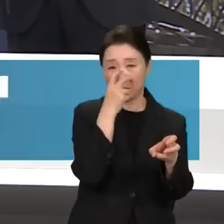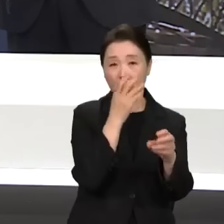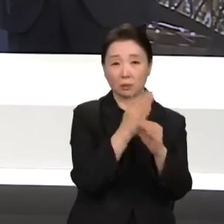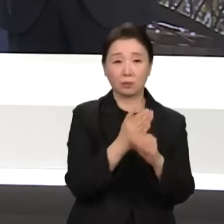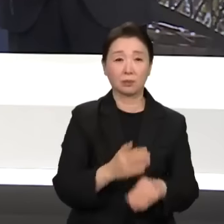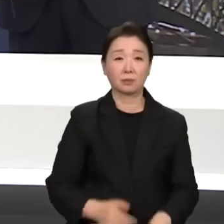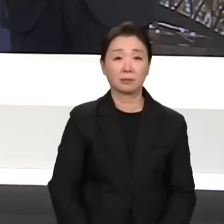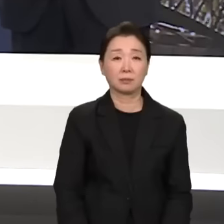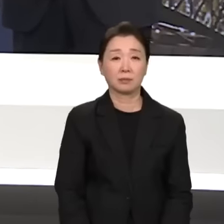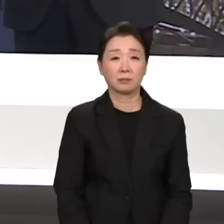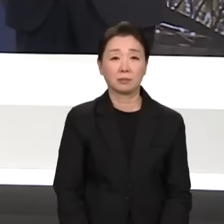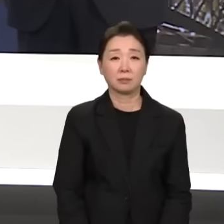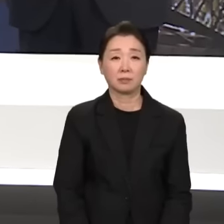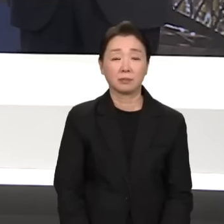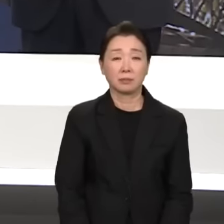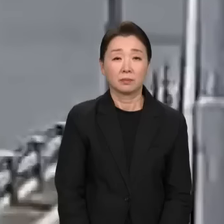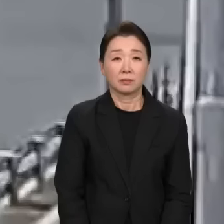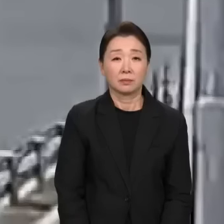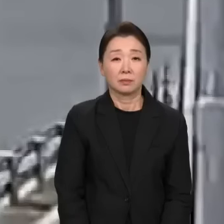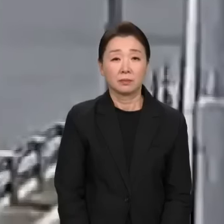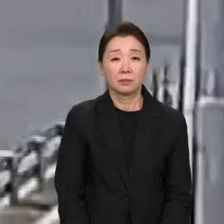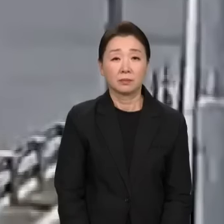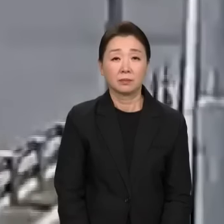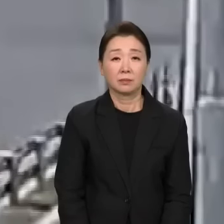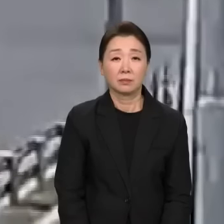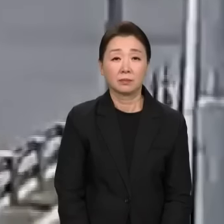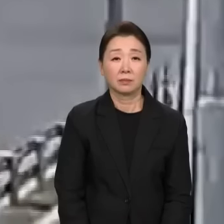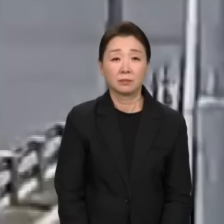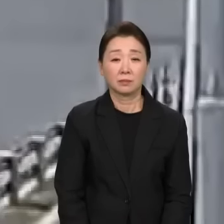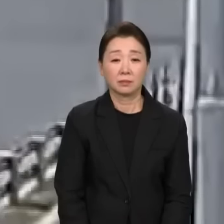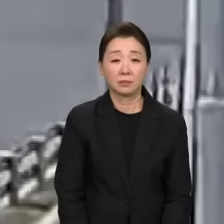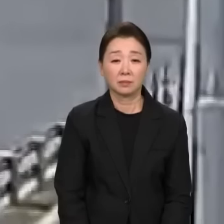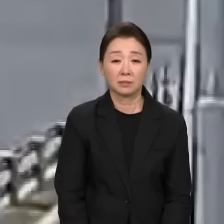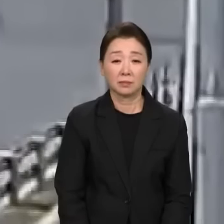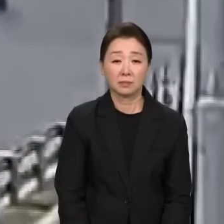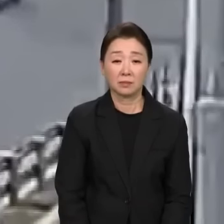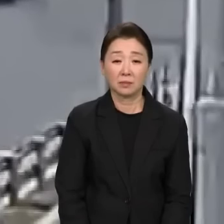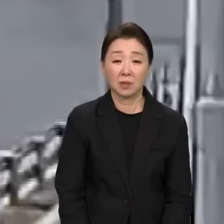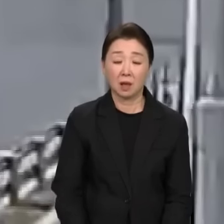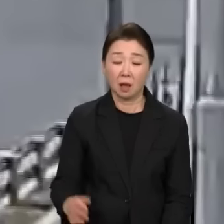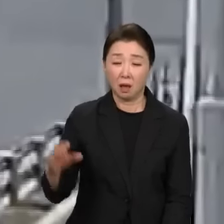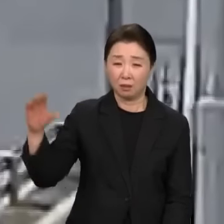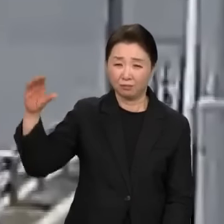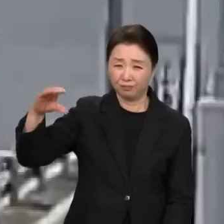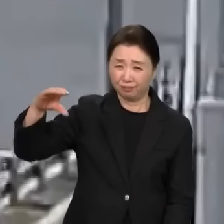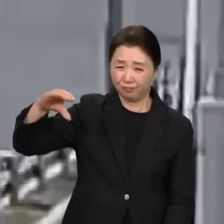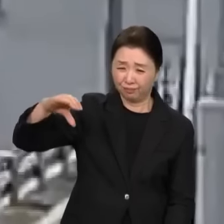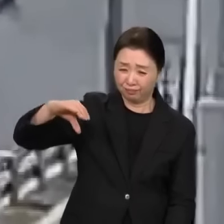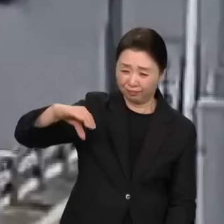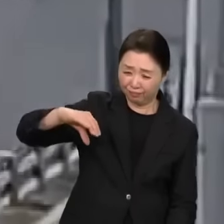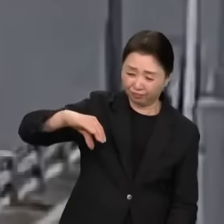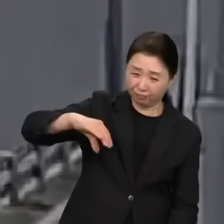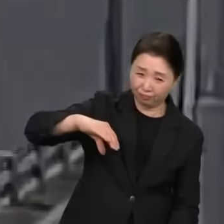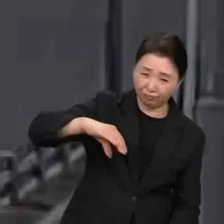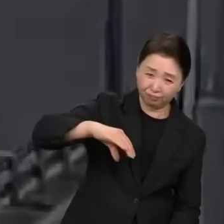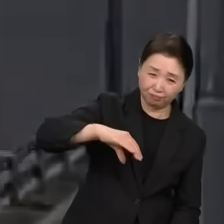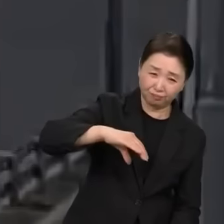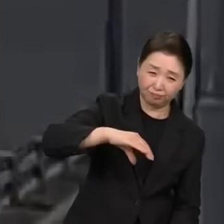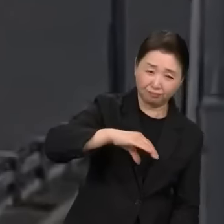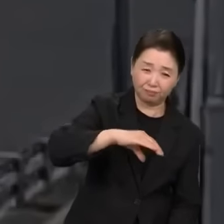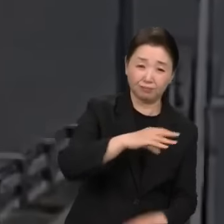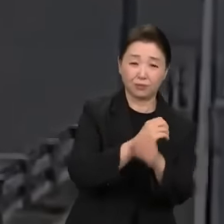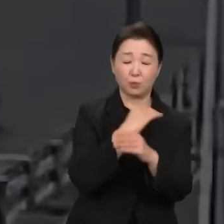있습니다 윤두열 기자입니다 굴곡진 경사로를 내려온 차들이 신호를 기다리느라 멈춰서